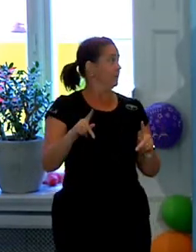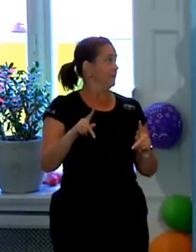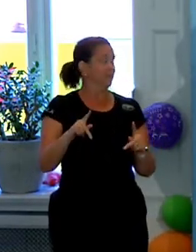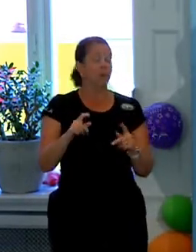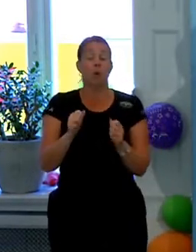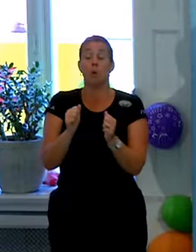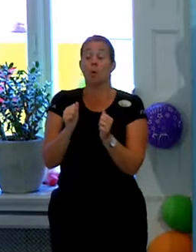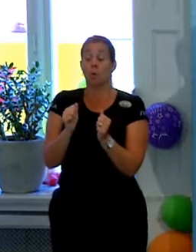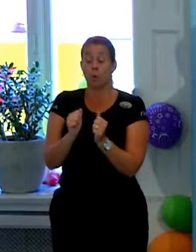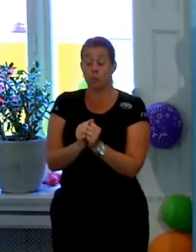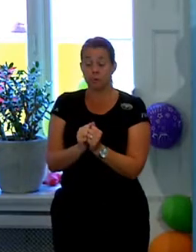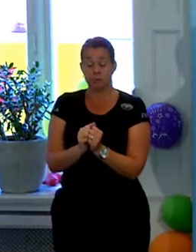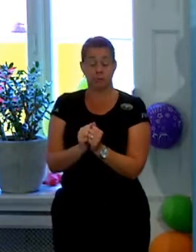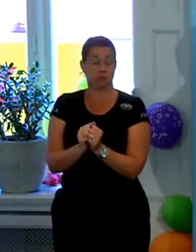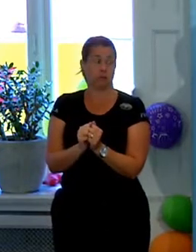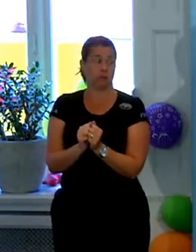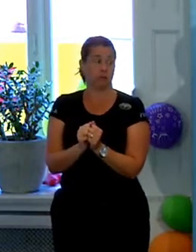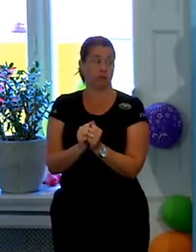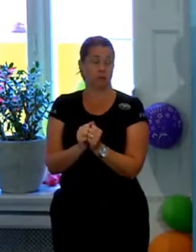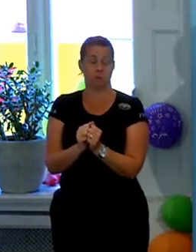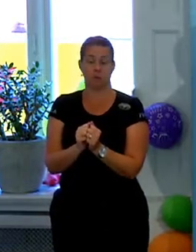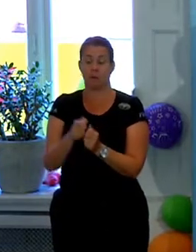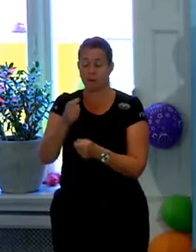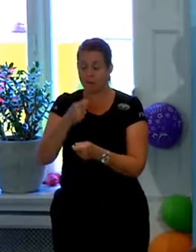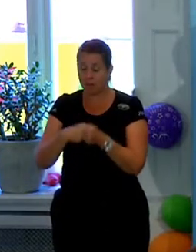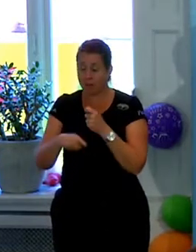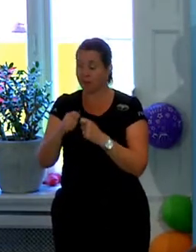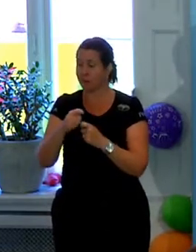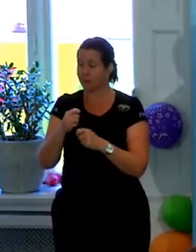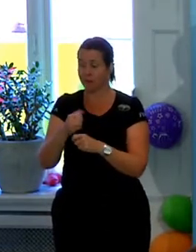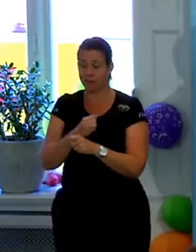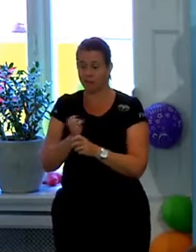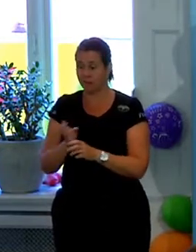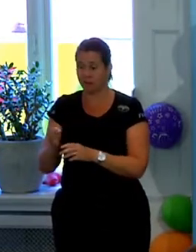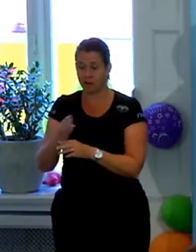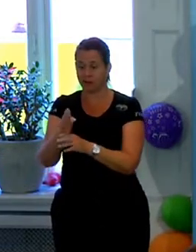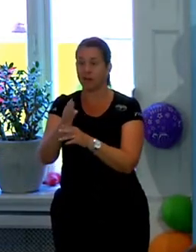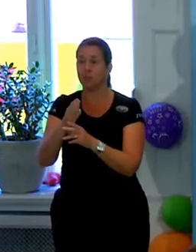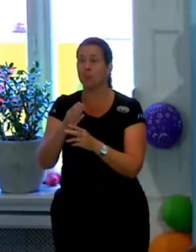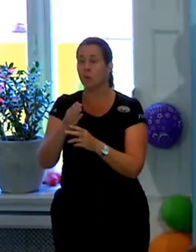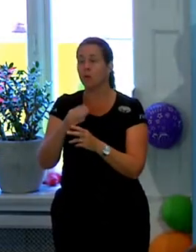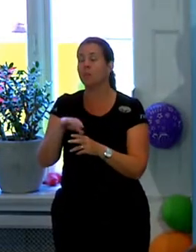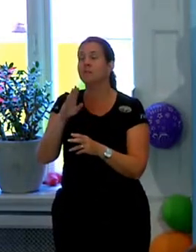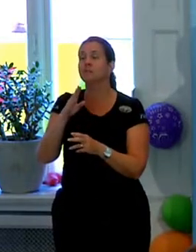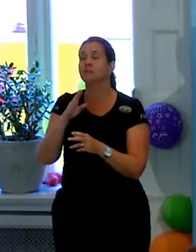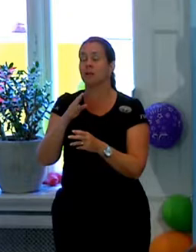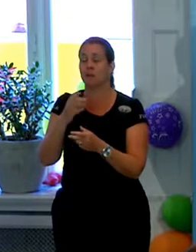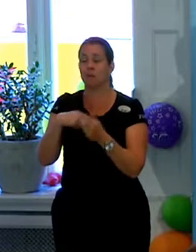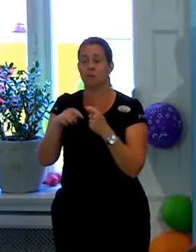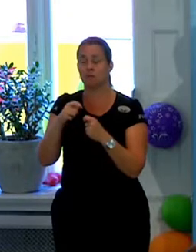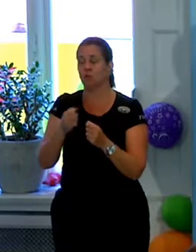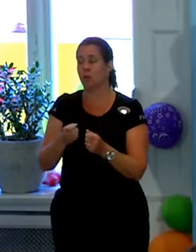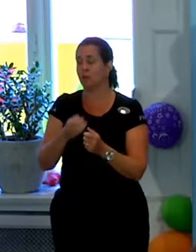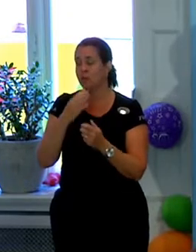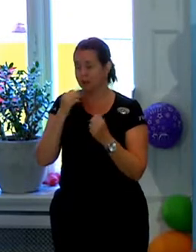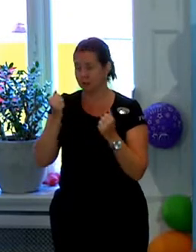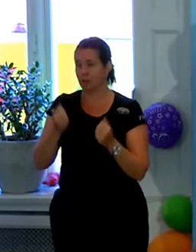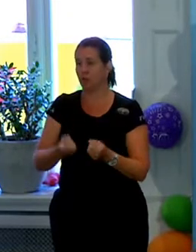Alltså godset och näringen finner ju sina vägar utifrån vad som är ekonomiskt lönsamt och var man kommer fram. Är